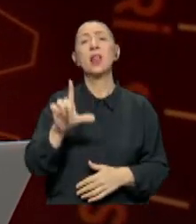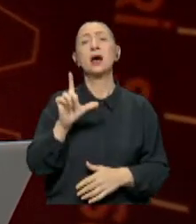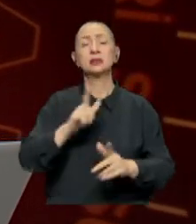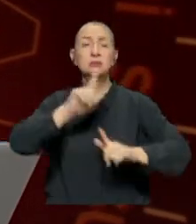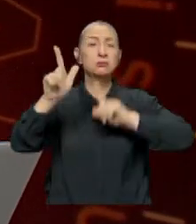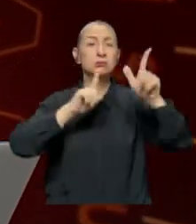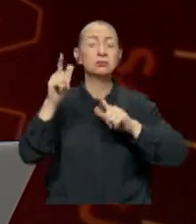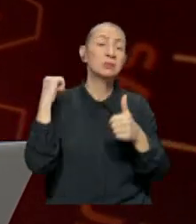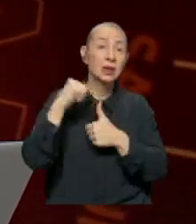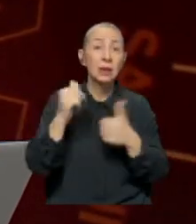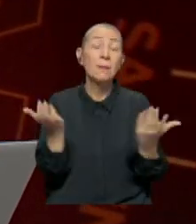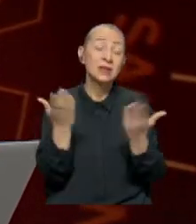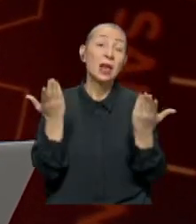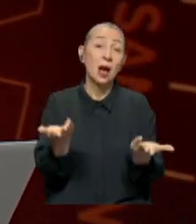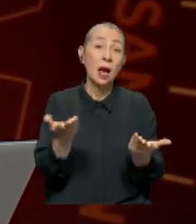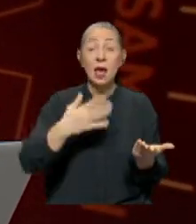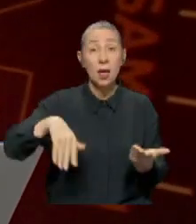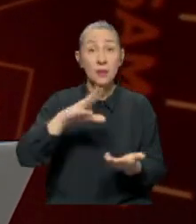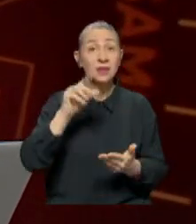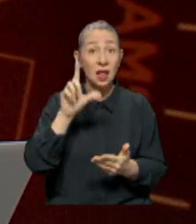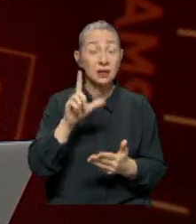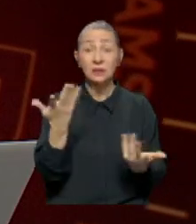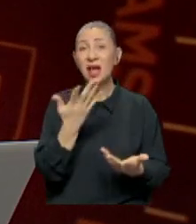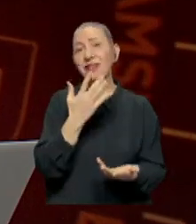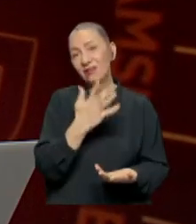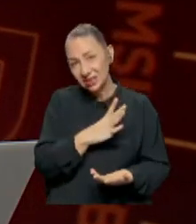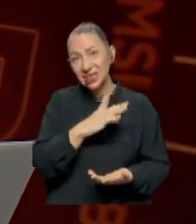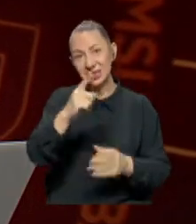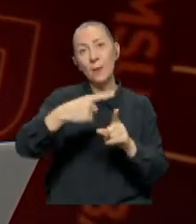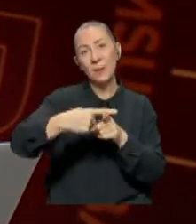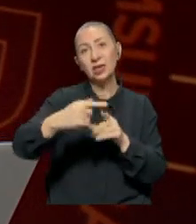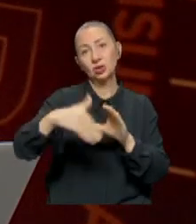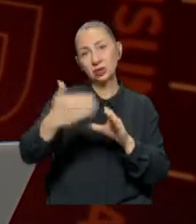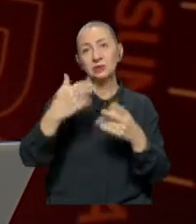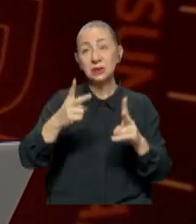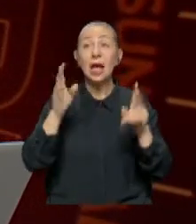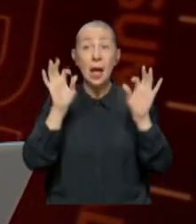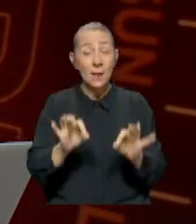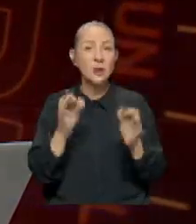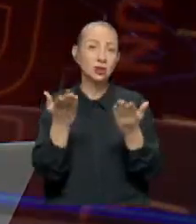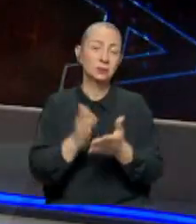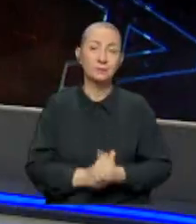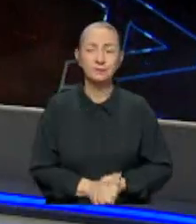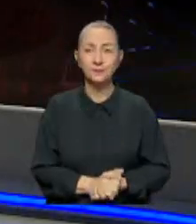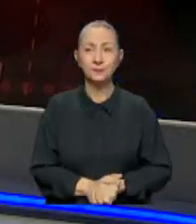yükseltmeye çalıştı yeniden mesela. Hepimize lazım dediğiniz ne varsa sizler de paylaşabilirsiniz. Hemen başlayalım